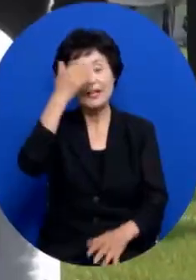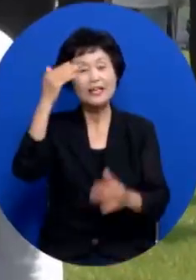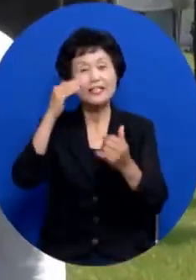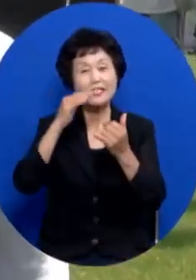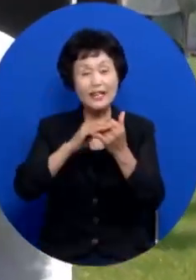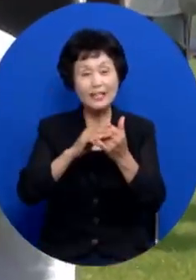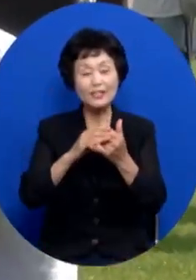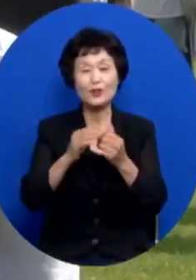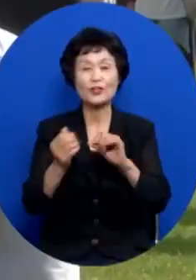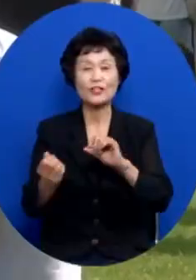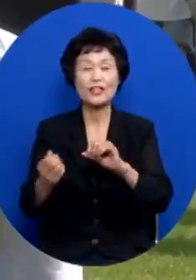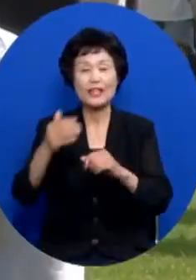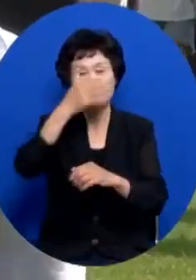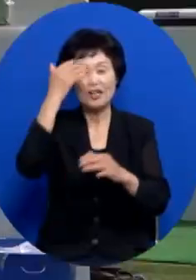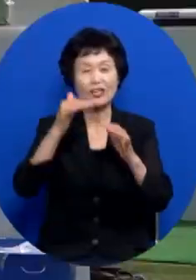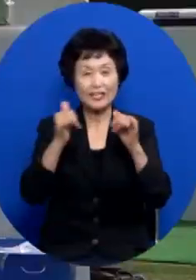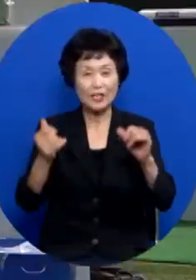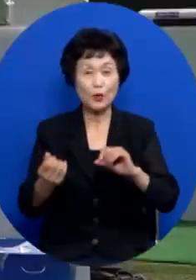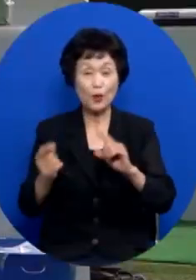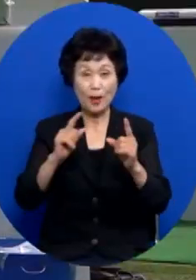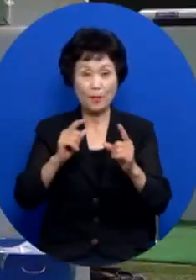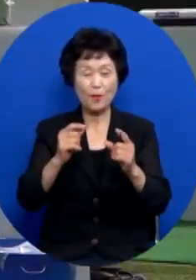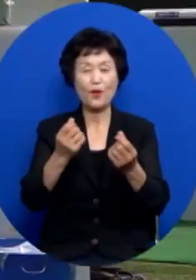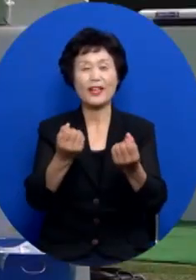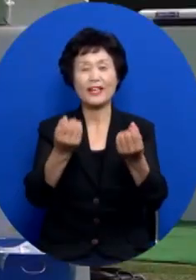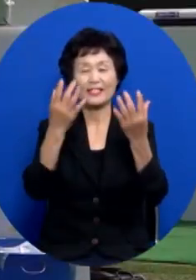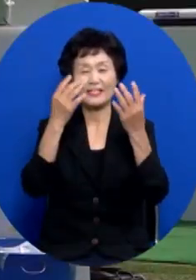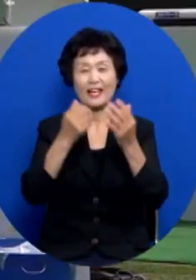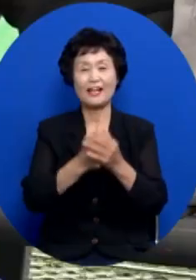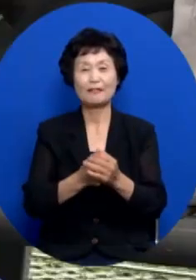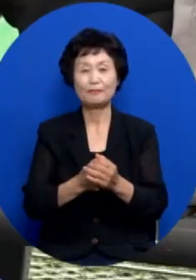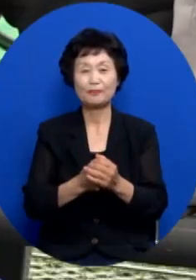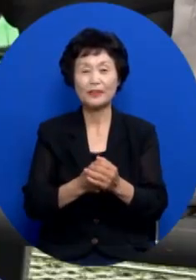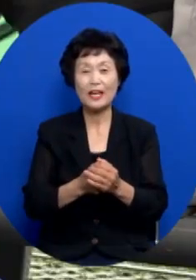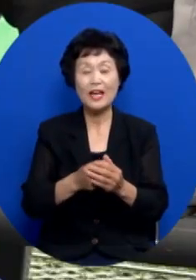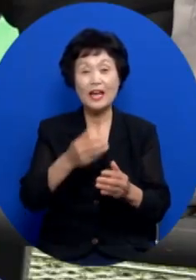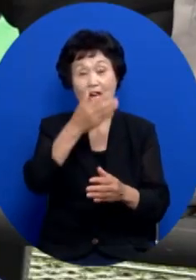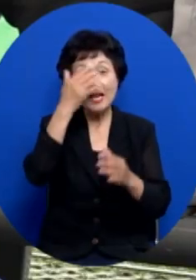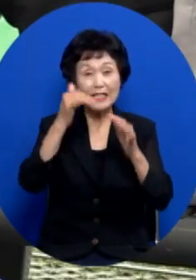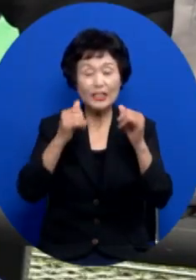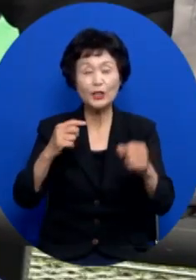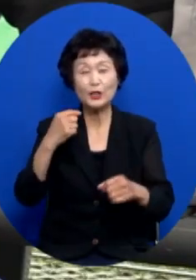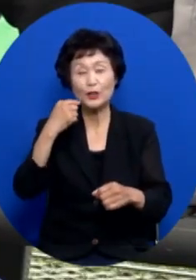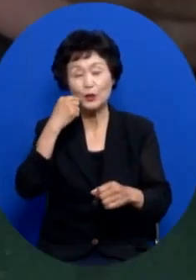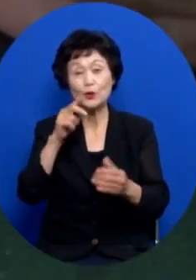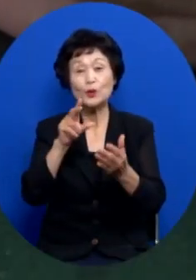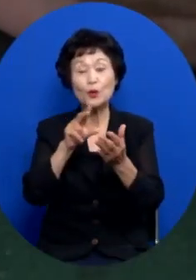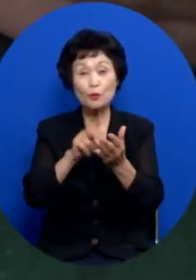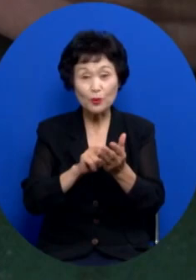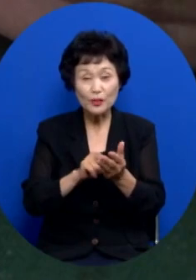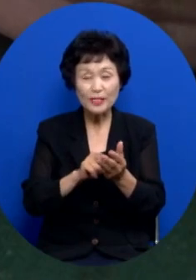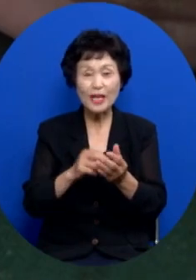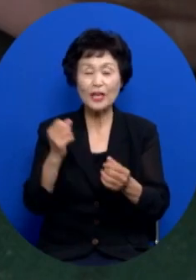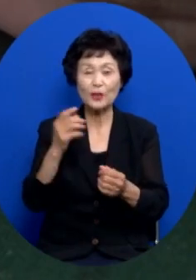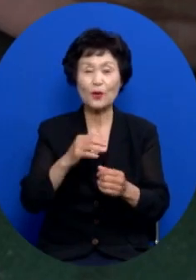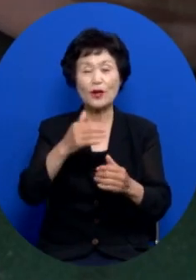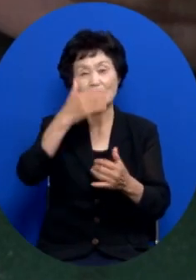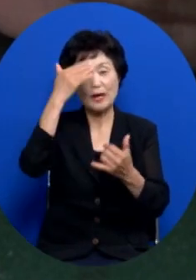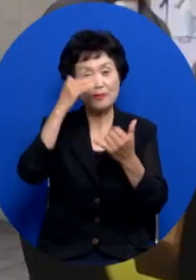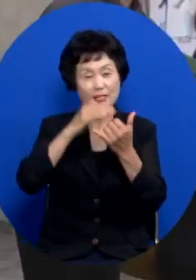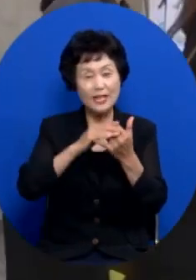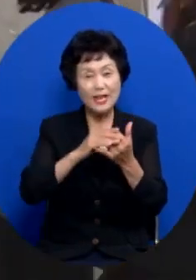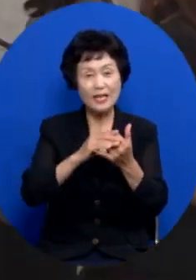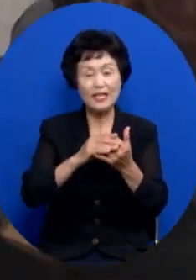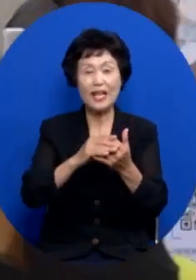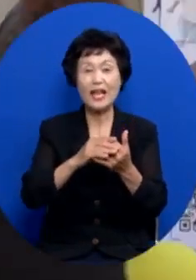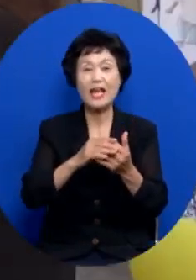콘서트 어웨이크닝. 성경 말씀을 적은 캘리그라피, 청년 중독 문제를 다룬 부스, 다음 세대 사역을 소개하는